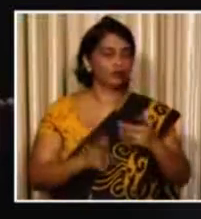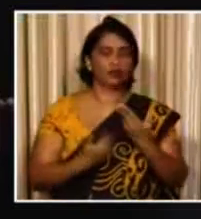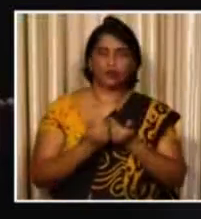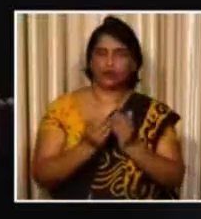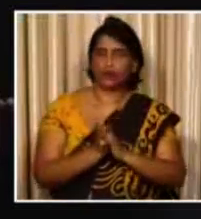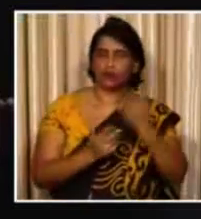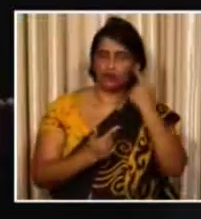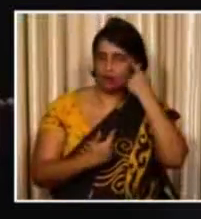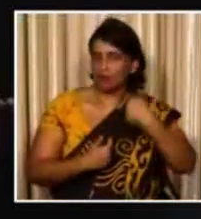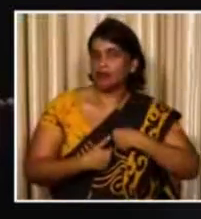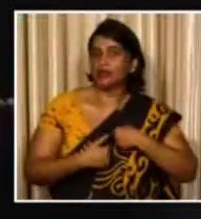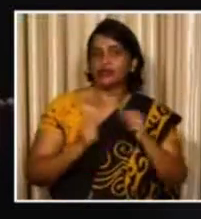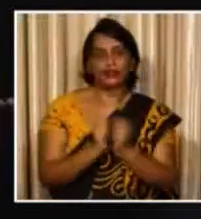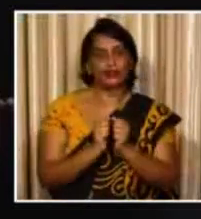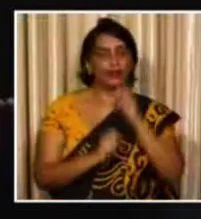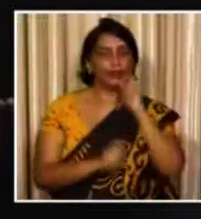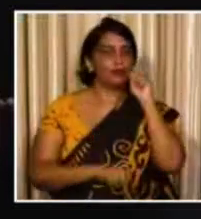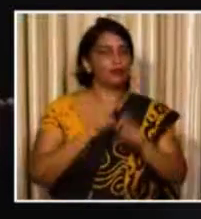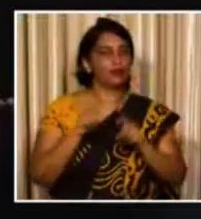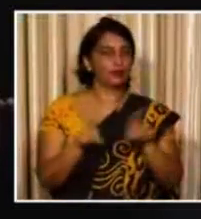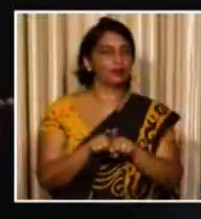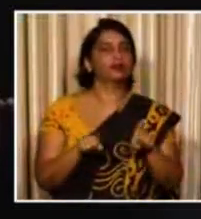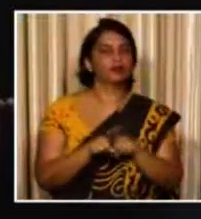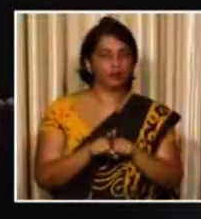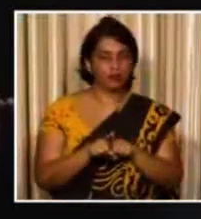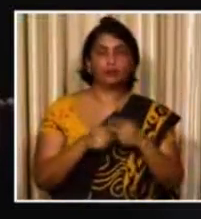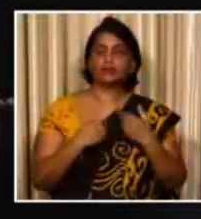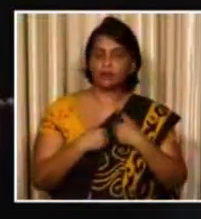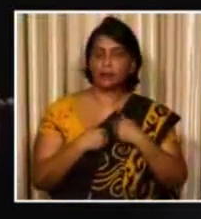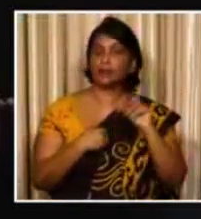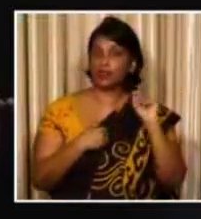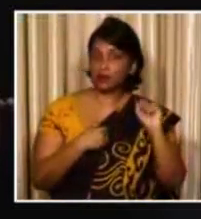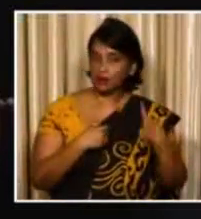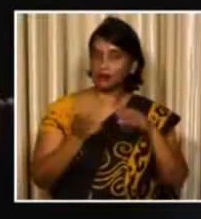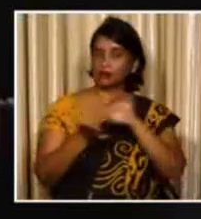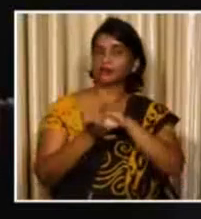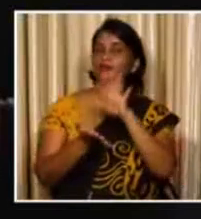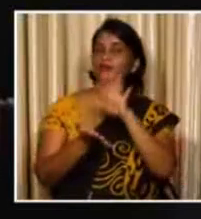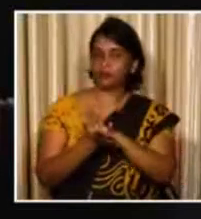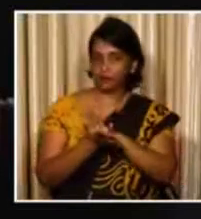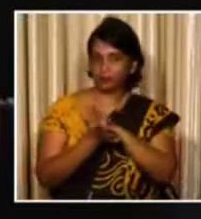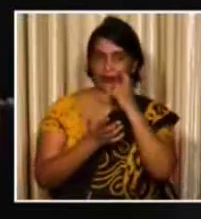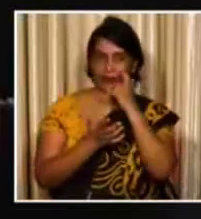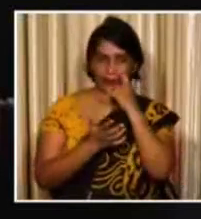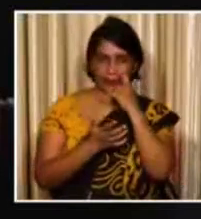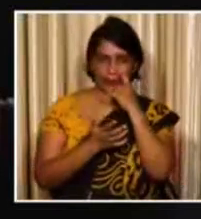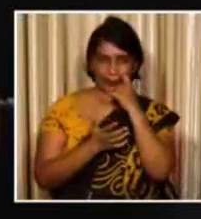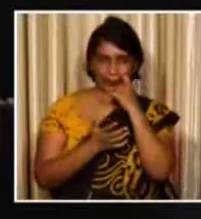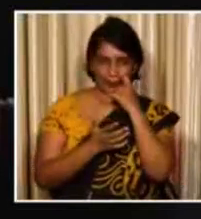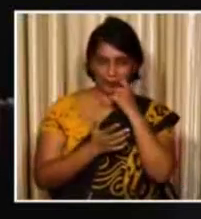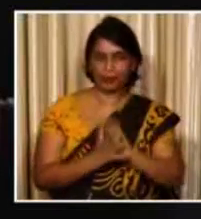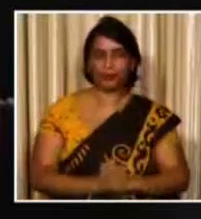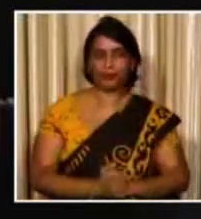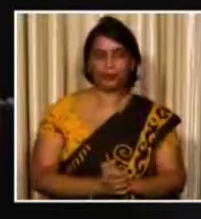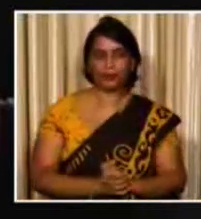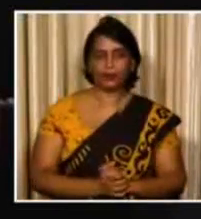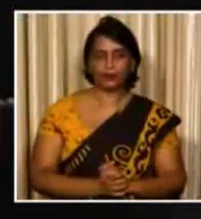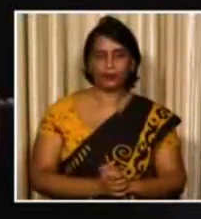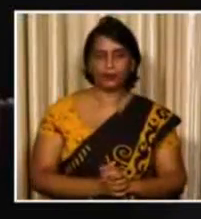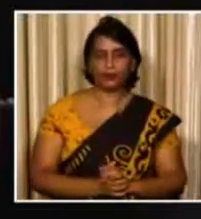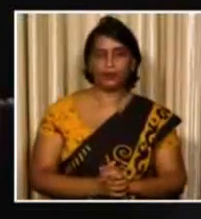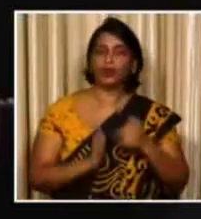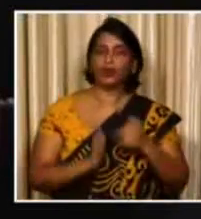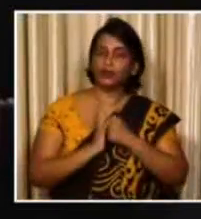ആത്മാർത്ഥകാമി അവസ്ഥാവാദീൻ പിരിസക് വിധിയട അപേ നമത് ഇതിഹാസേ കുണുബക്കിയട വെട്ടെനു നുഅനുമാനായി.